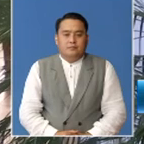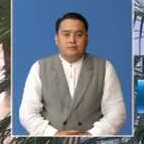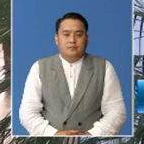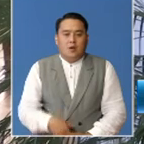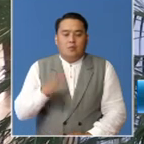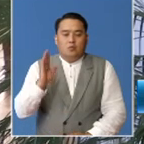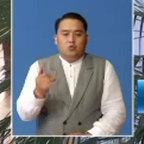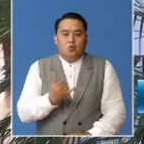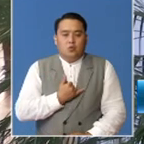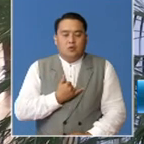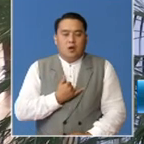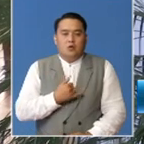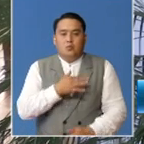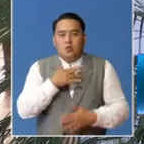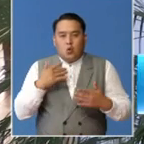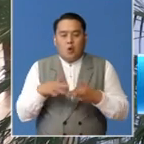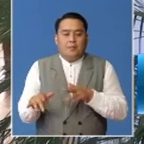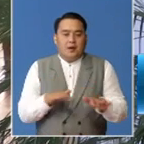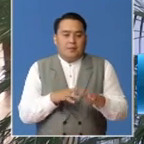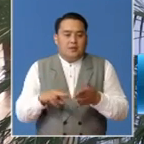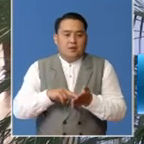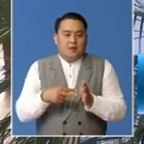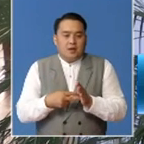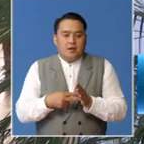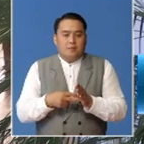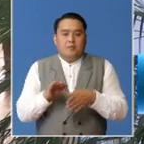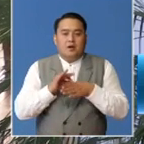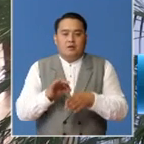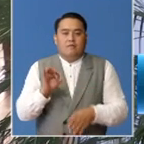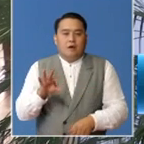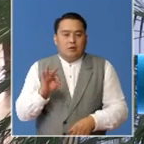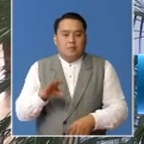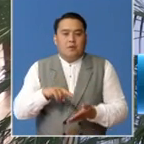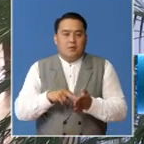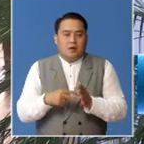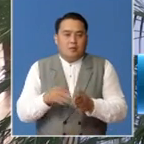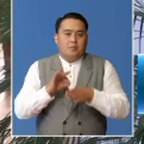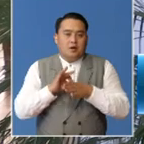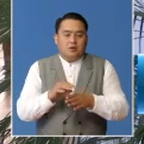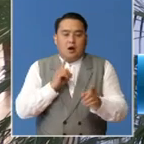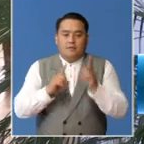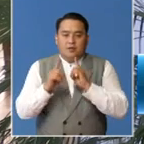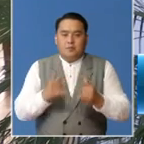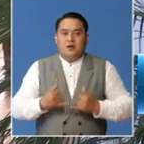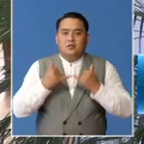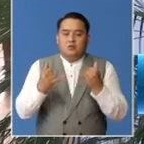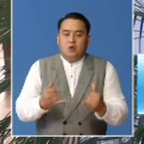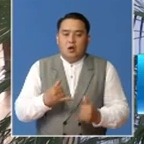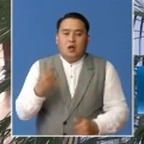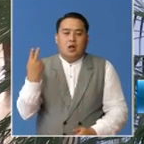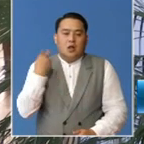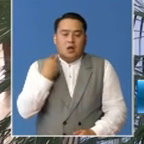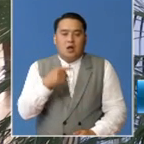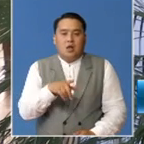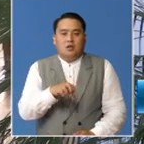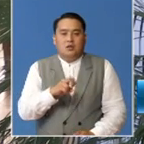В будущем у нас запланировано очень много мероприятий. Одно из них пройдет в октябре. Мы планируем провести конференцию, посвященную латинскому